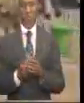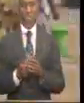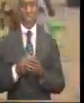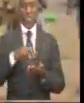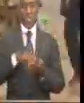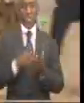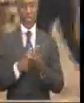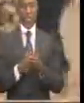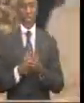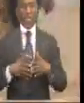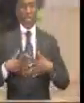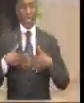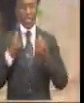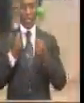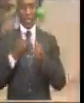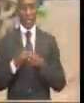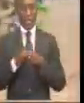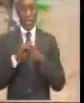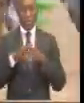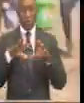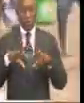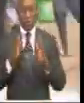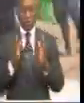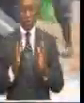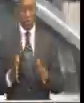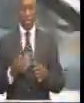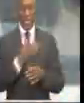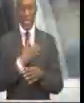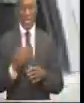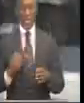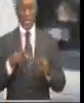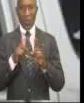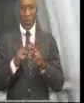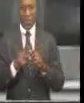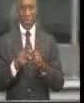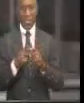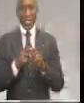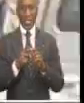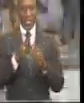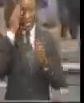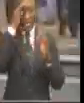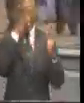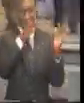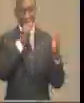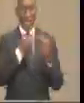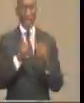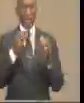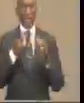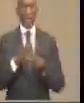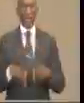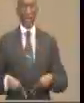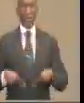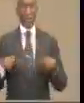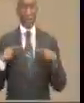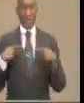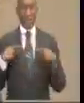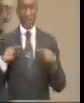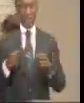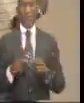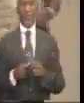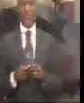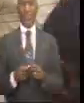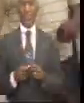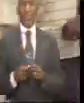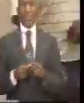des Congolais. Le PNUD a pris en compte l'examen de plusieurs secteurs de la vie, particulièrement la thématique du travail et ses liens avec